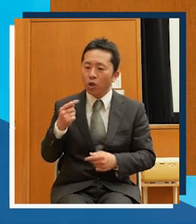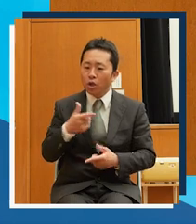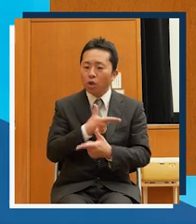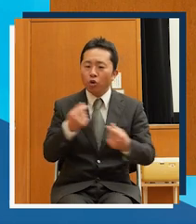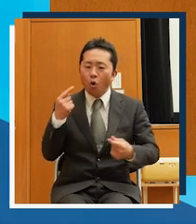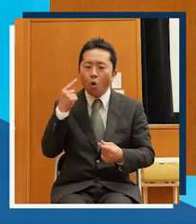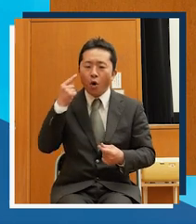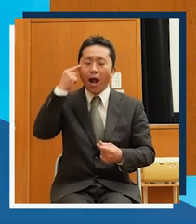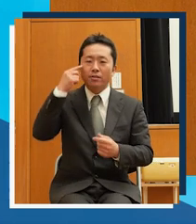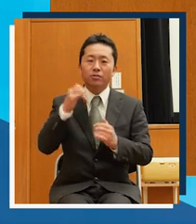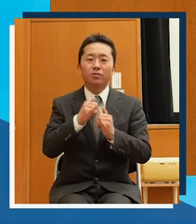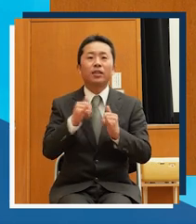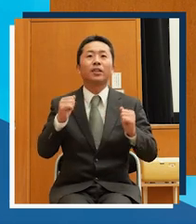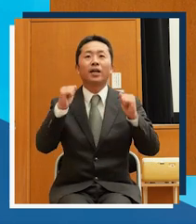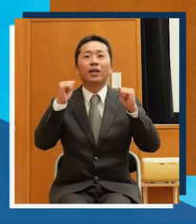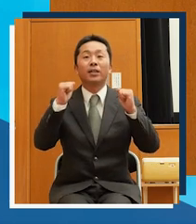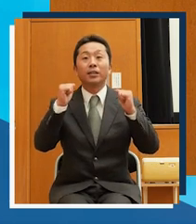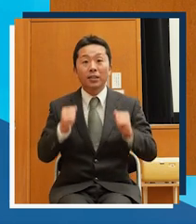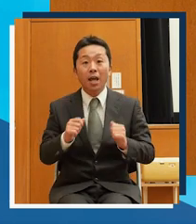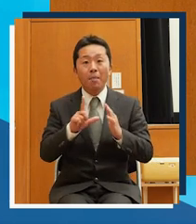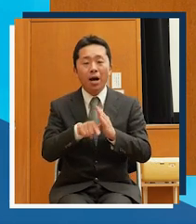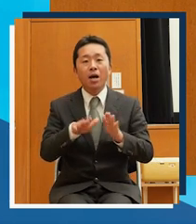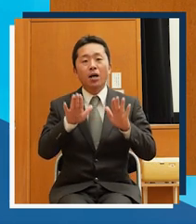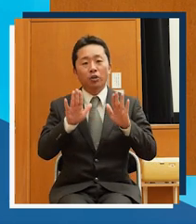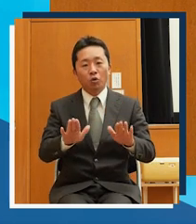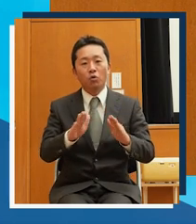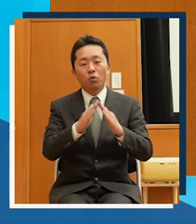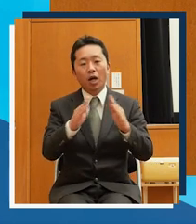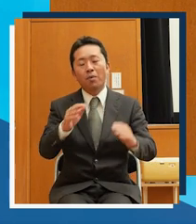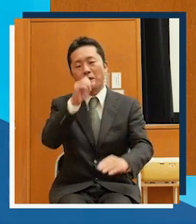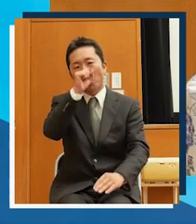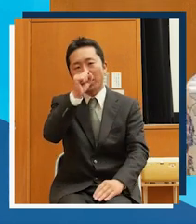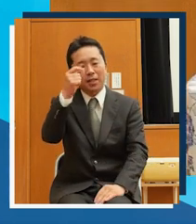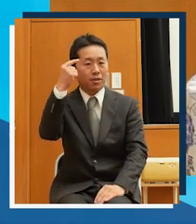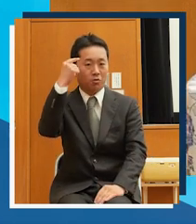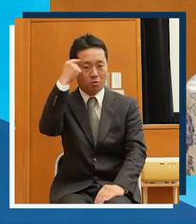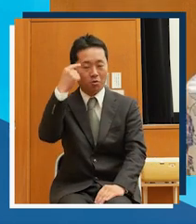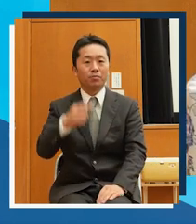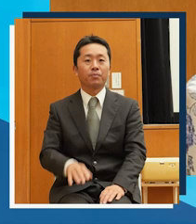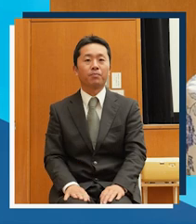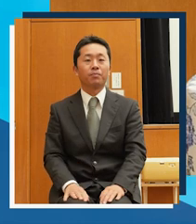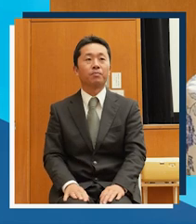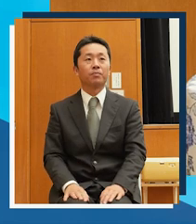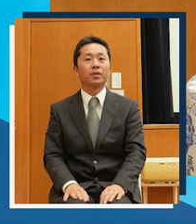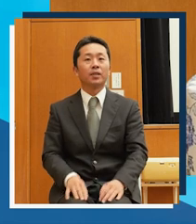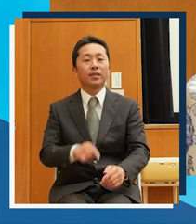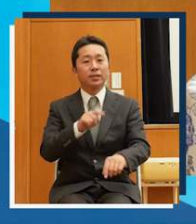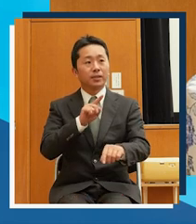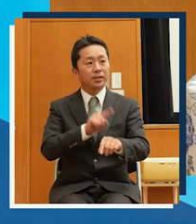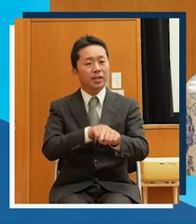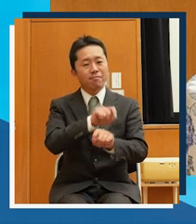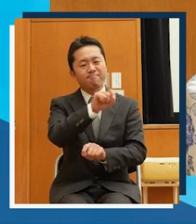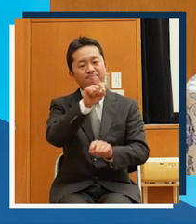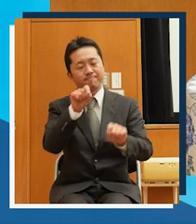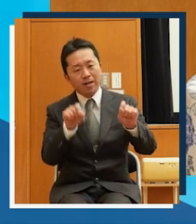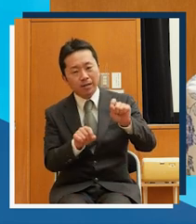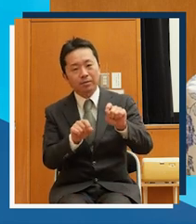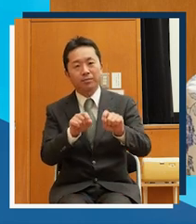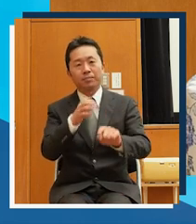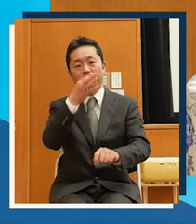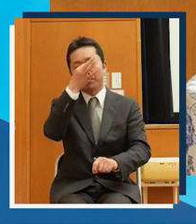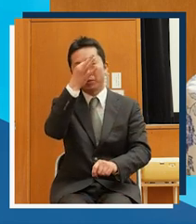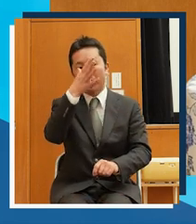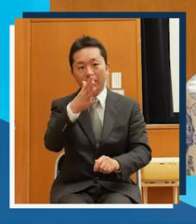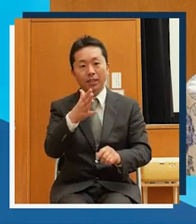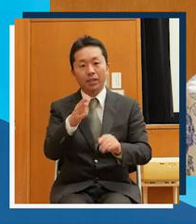機会になればあ今日の回とても良かったのかななんていう風に勝定に振り返っておりますえ残念ながら時間がだいぶ過ぎてしまいましたのでこちら